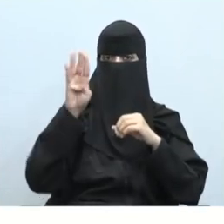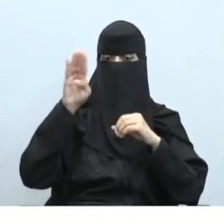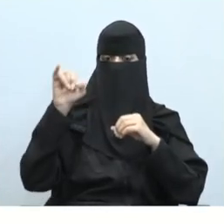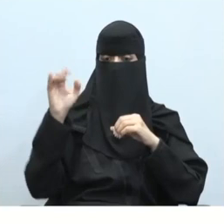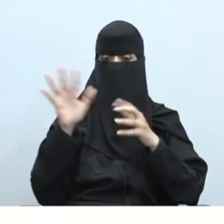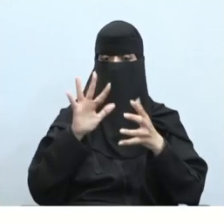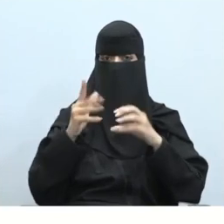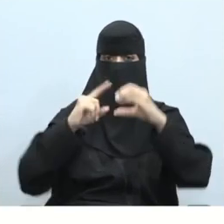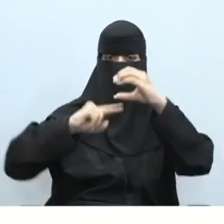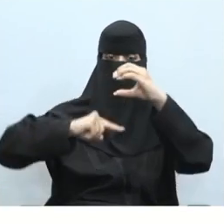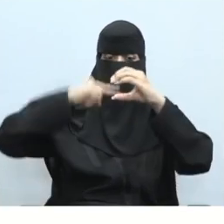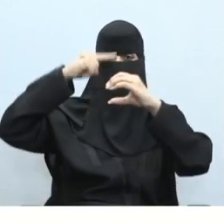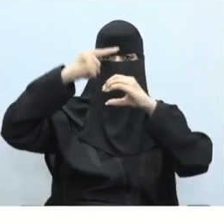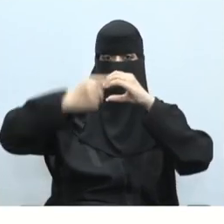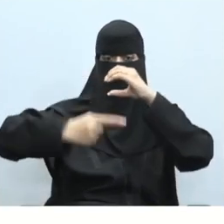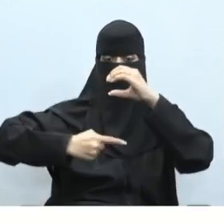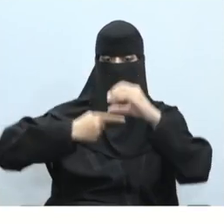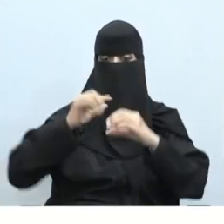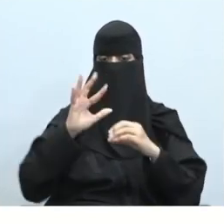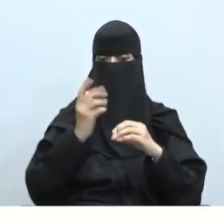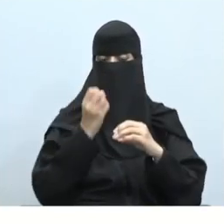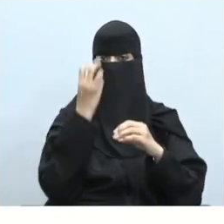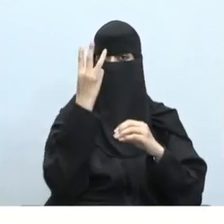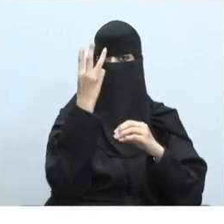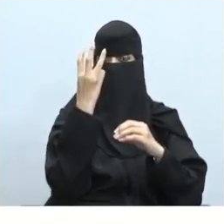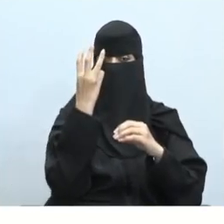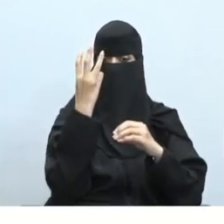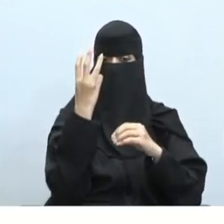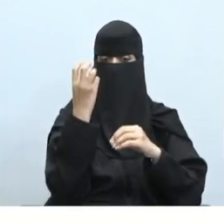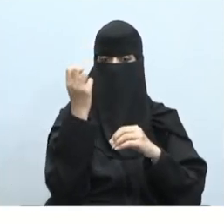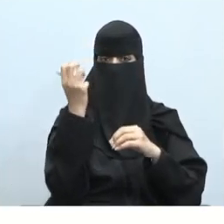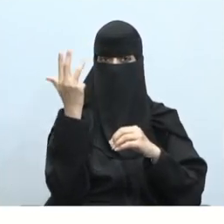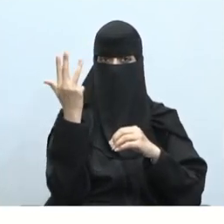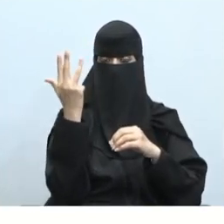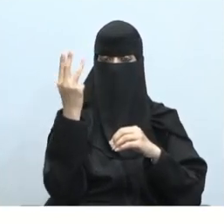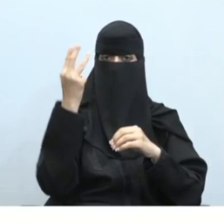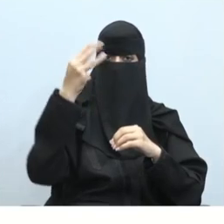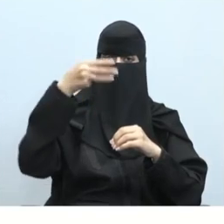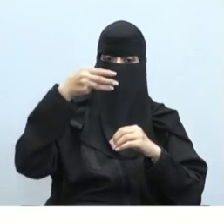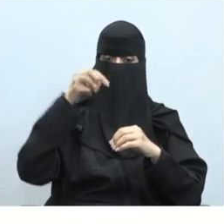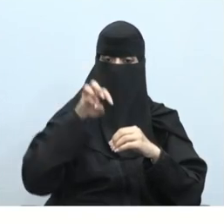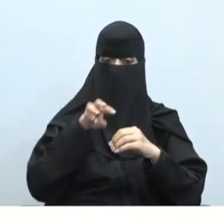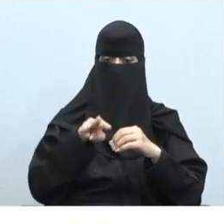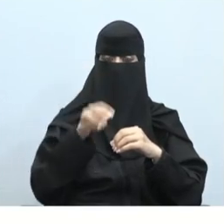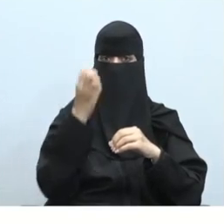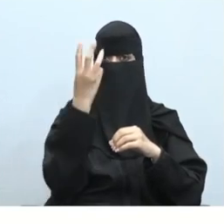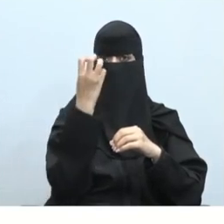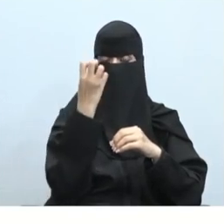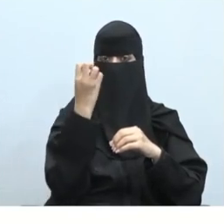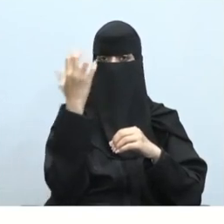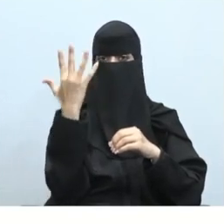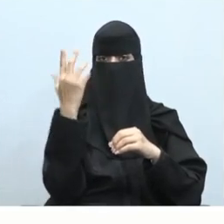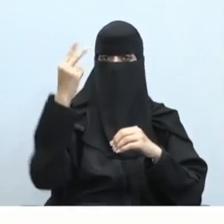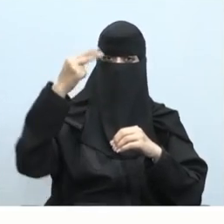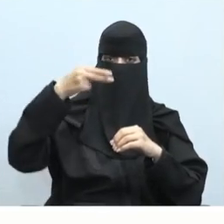بينما المحيط القطبي يبلغ طوله 39 الف وتسعمائه وخمسه